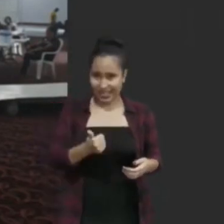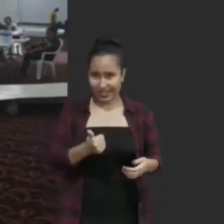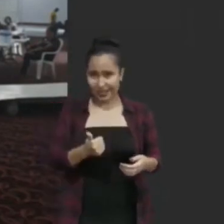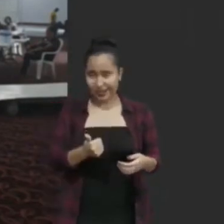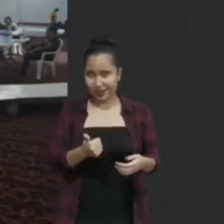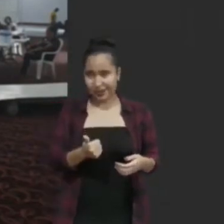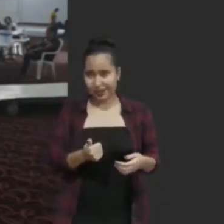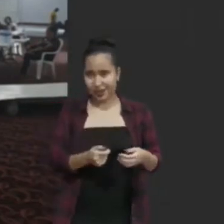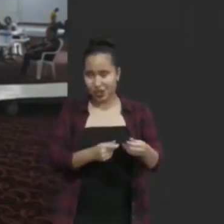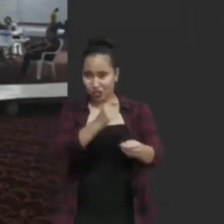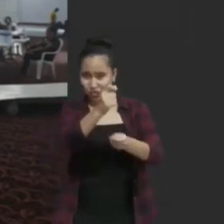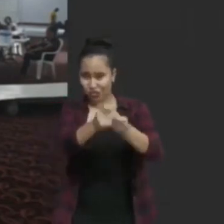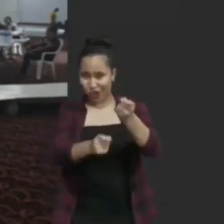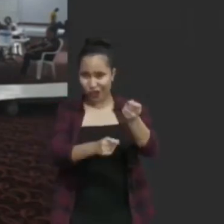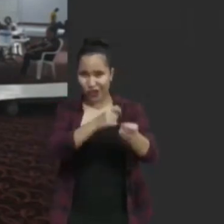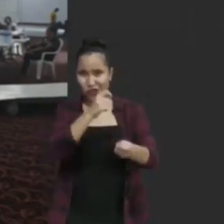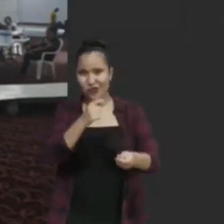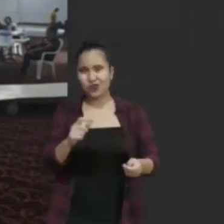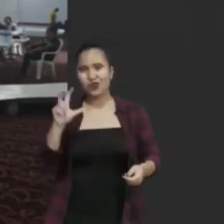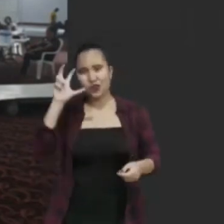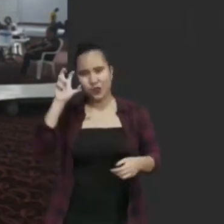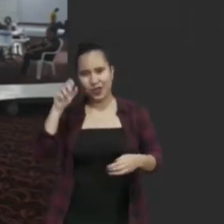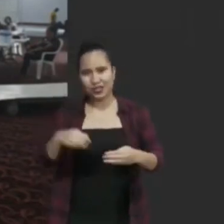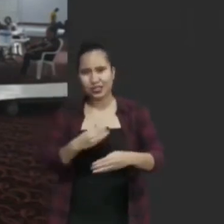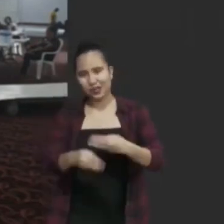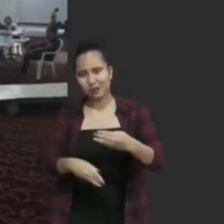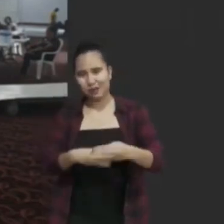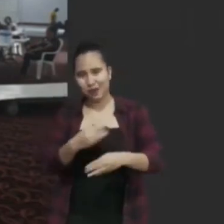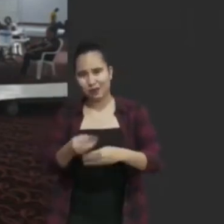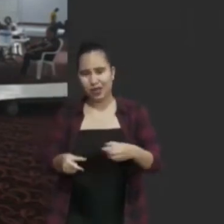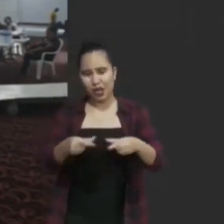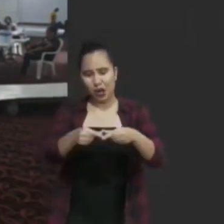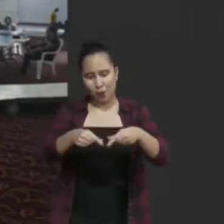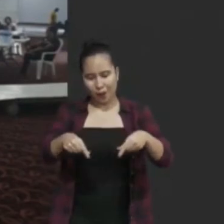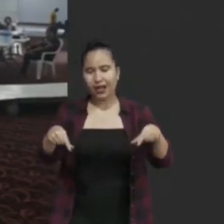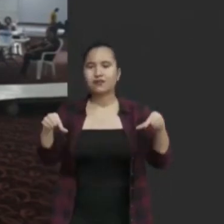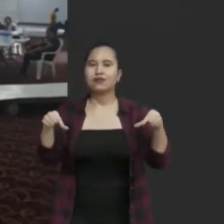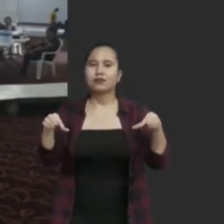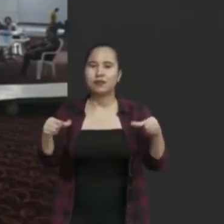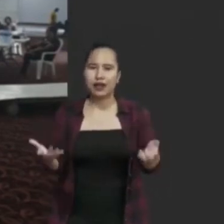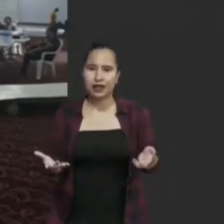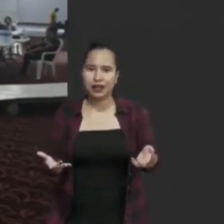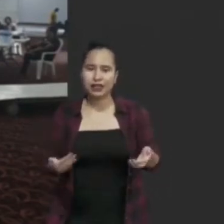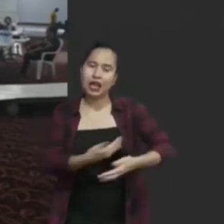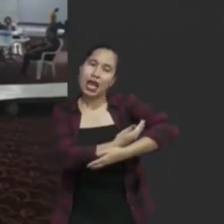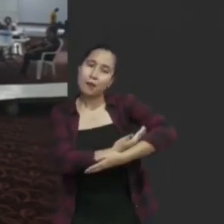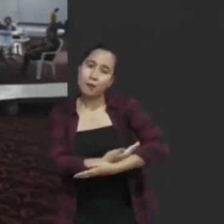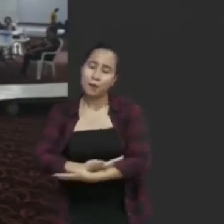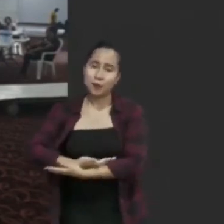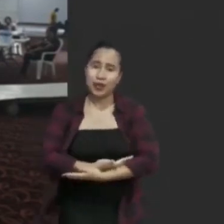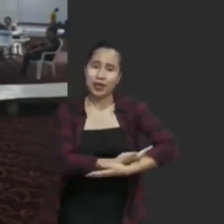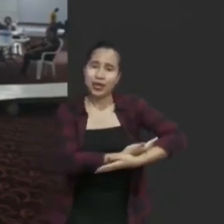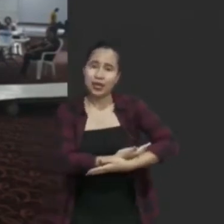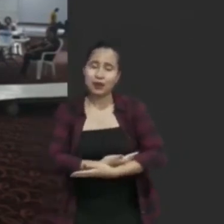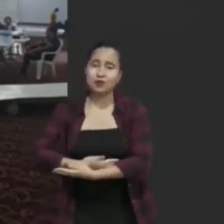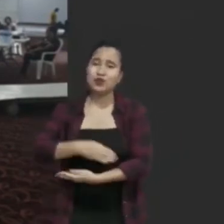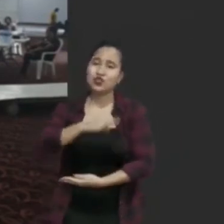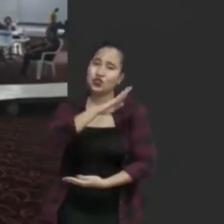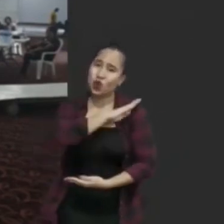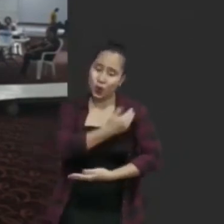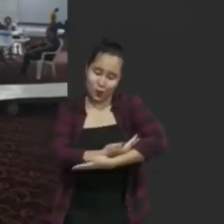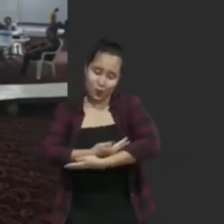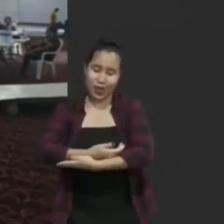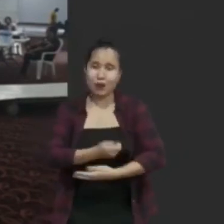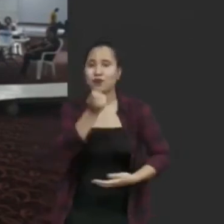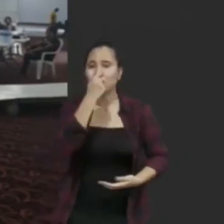van zaken als toiletpapier en maandverband. En als er baby's zijn, dat u dus ook